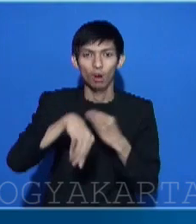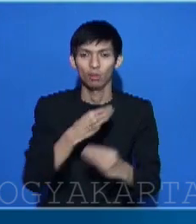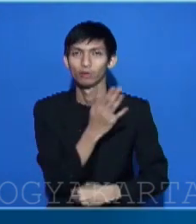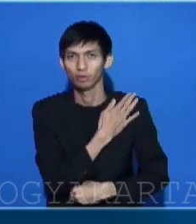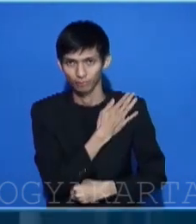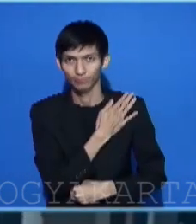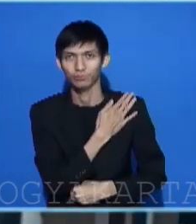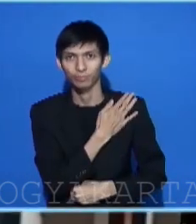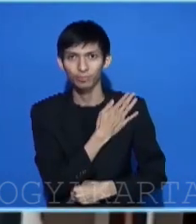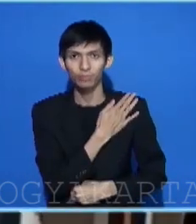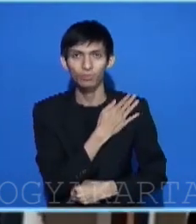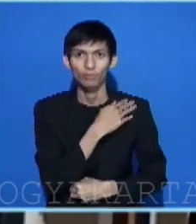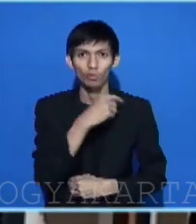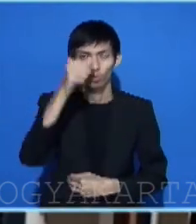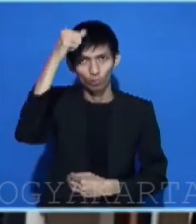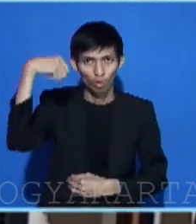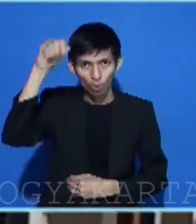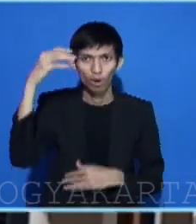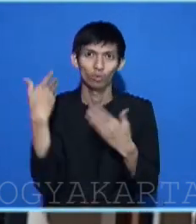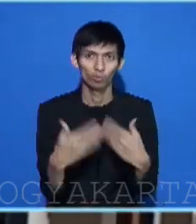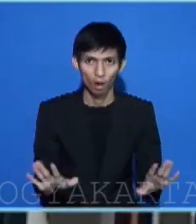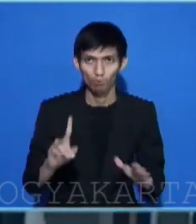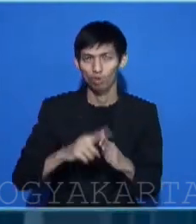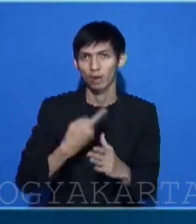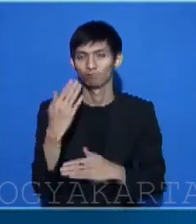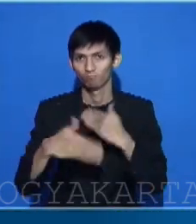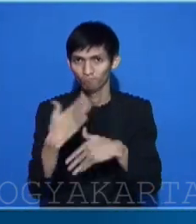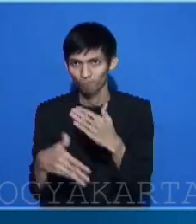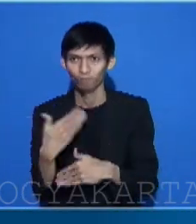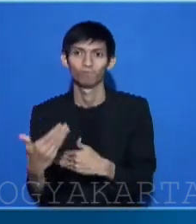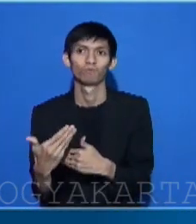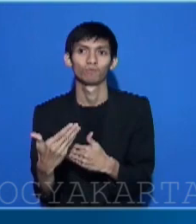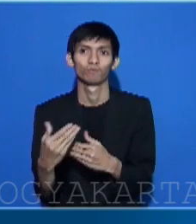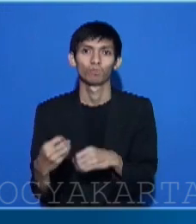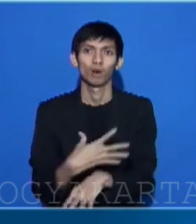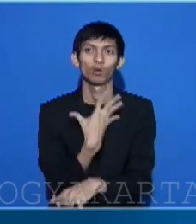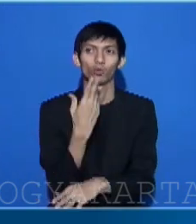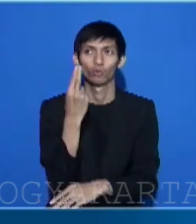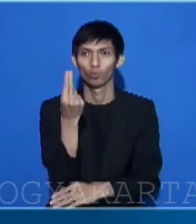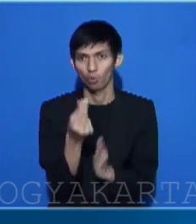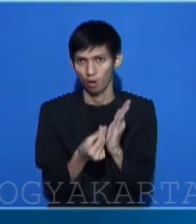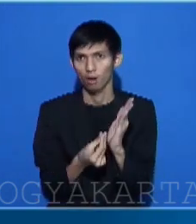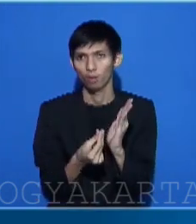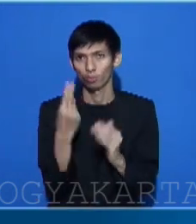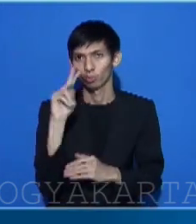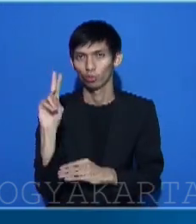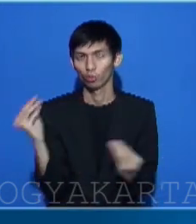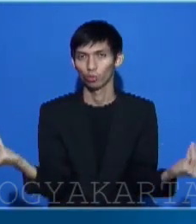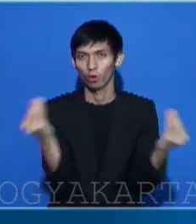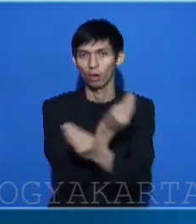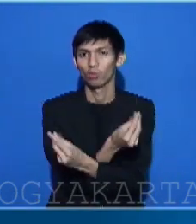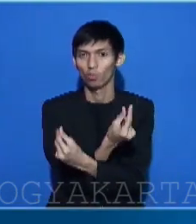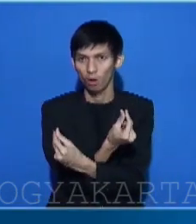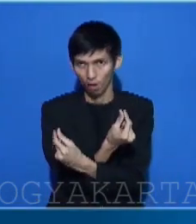sudah dibuka, ini kan tentu akan membutuhkan banyak transaksi jual beli falas. Jadi ini yang